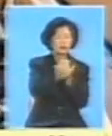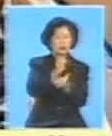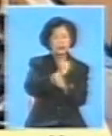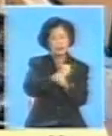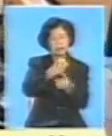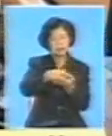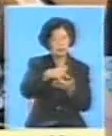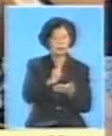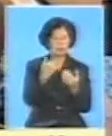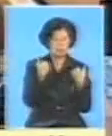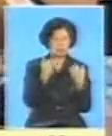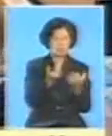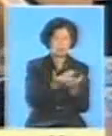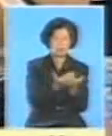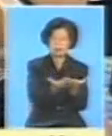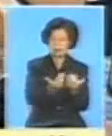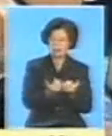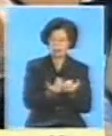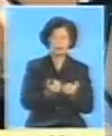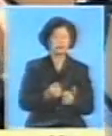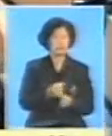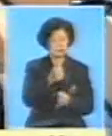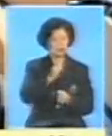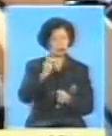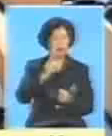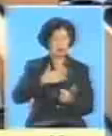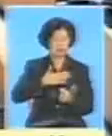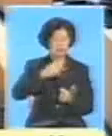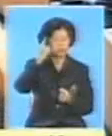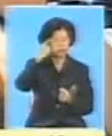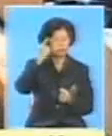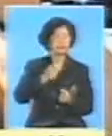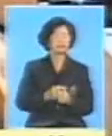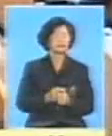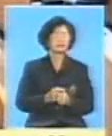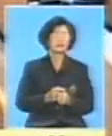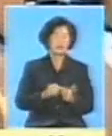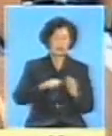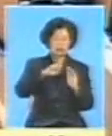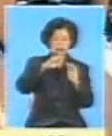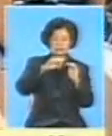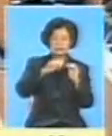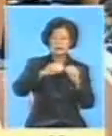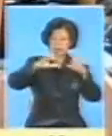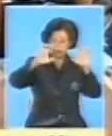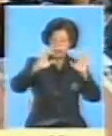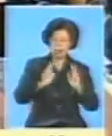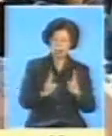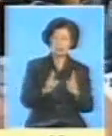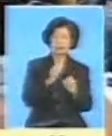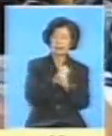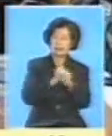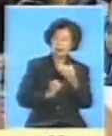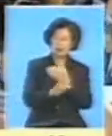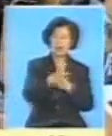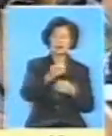ก็มีรายได้ดีกว่าไม่มีอะไรจะทำนะผมคิดอย่างนั้นนะครับในเรื่องการลดความเหลื่อมล้ำเฉพาะหน้ารัฐจะเร่งสร้างโอกาสอาชี